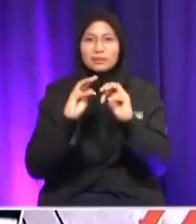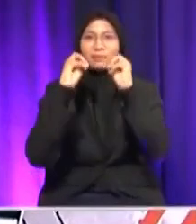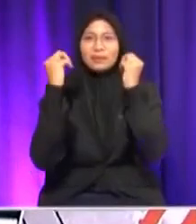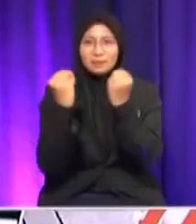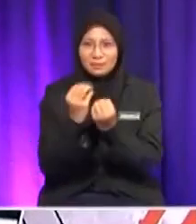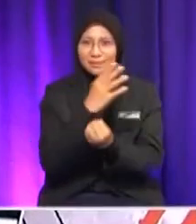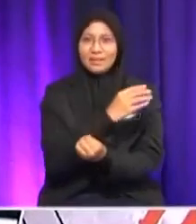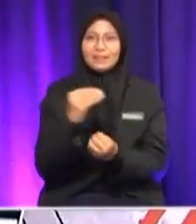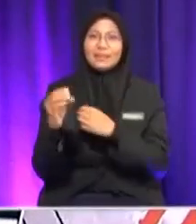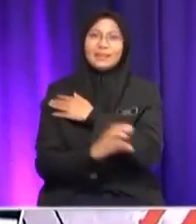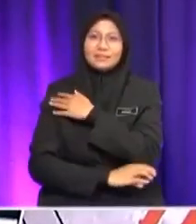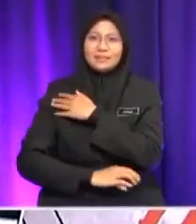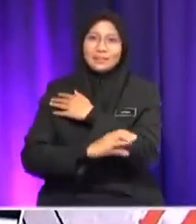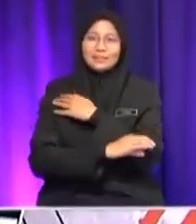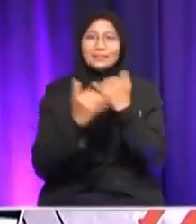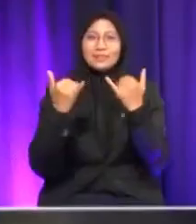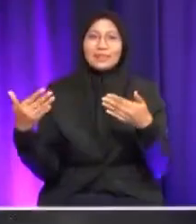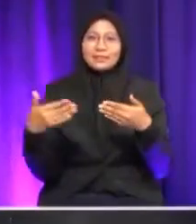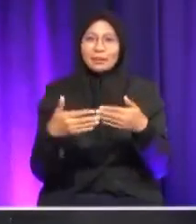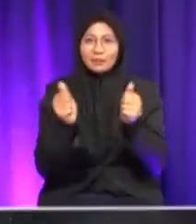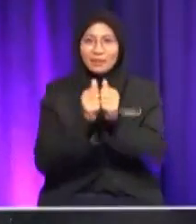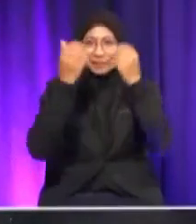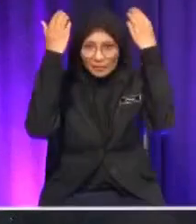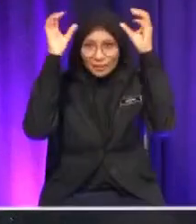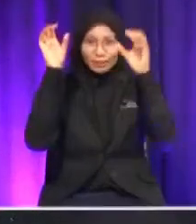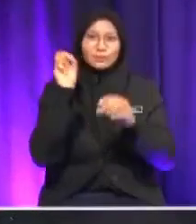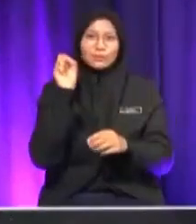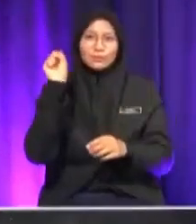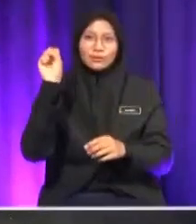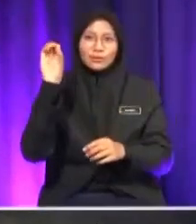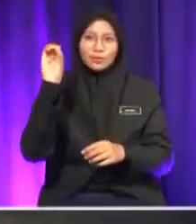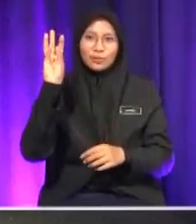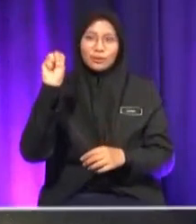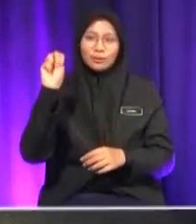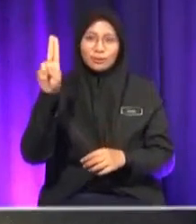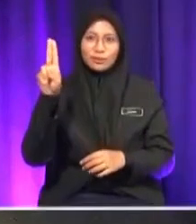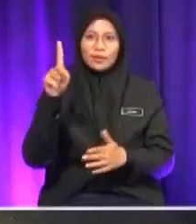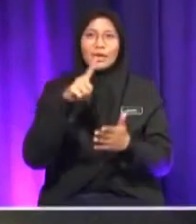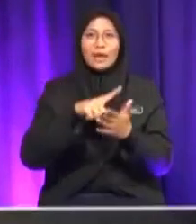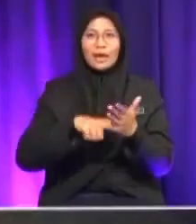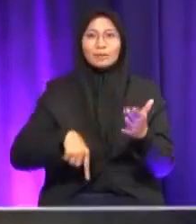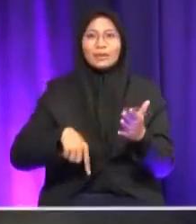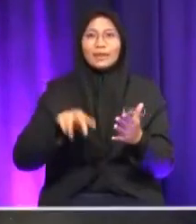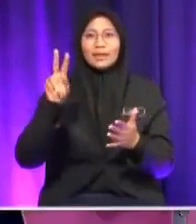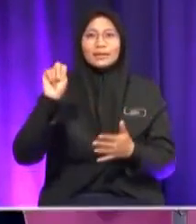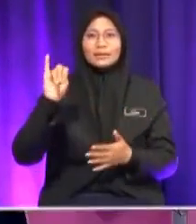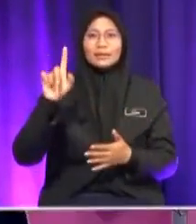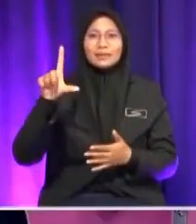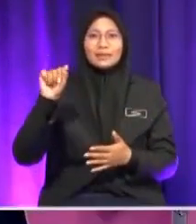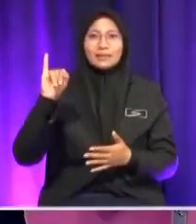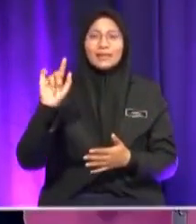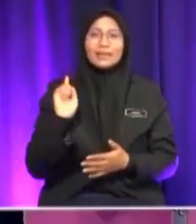ini bersama dengan Cikgu Somu. Silakan Cikgu Somu. Okey, Yuyu dan murid-murid, dan mari kita lihat apakah nilai yang kita dapat